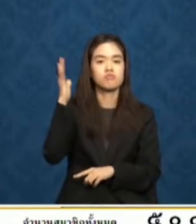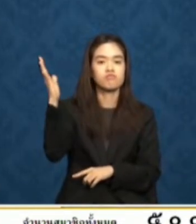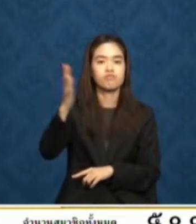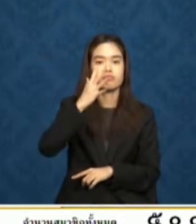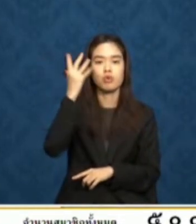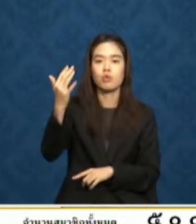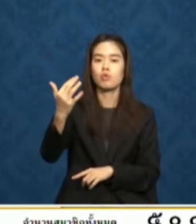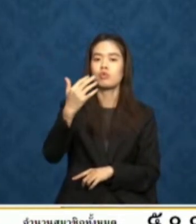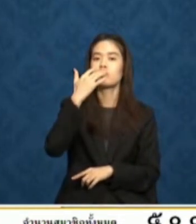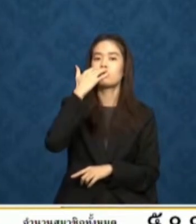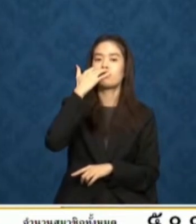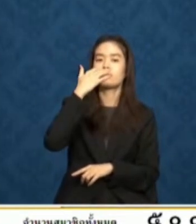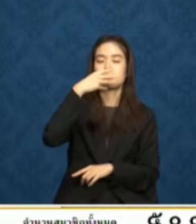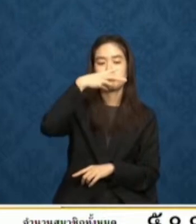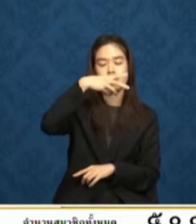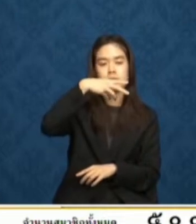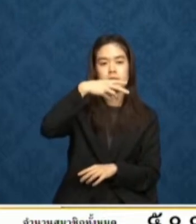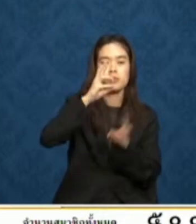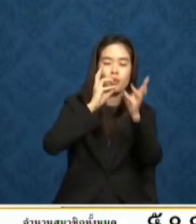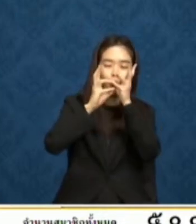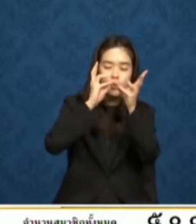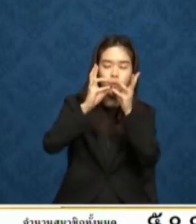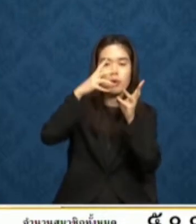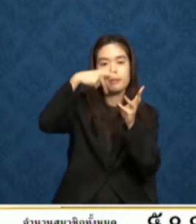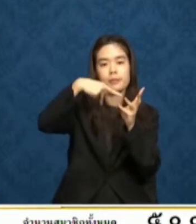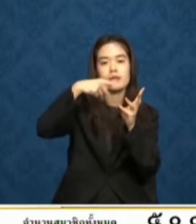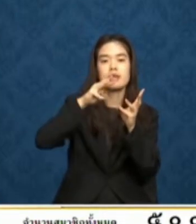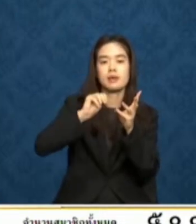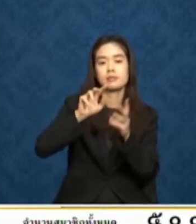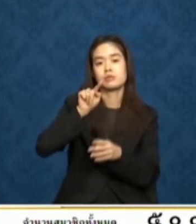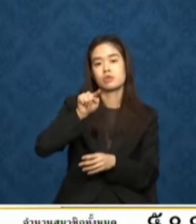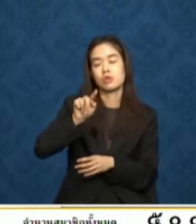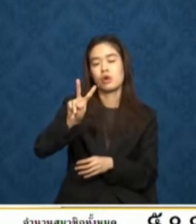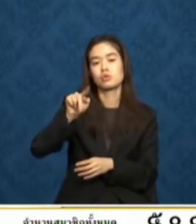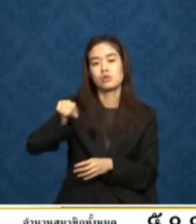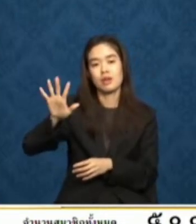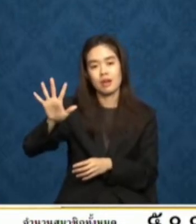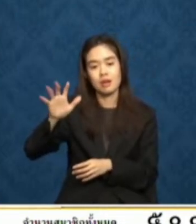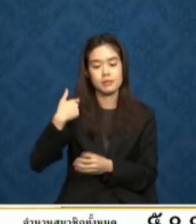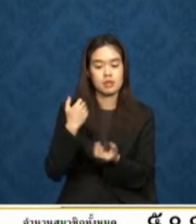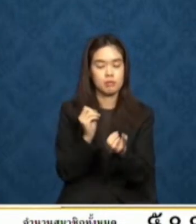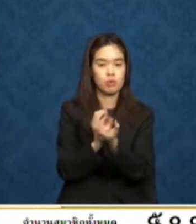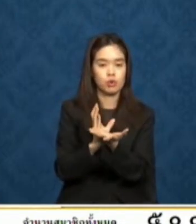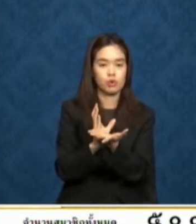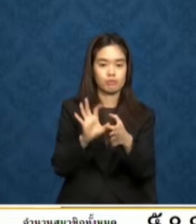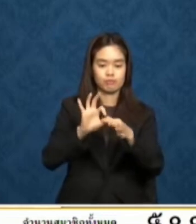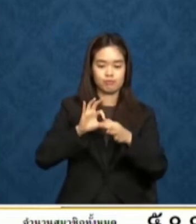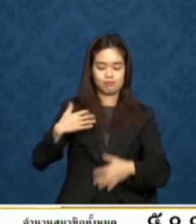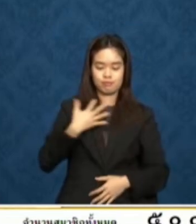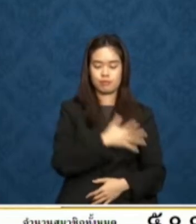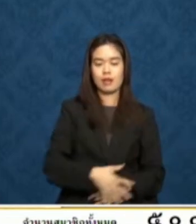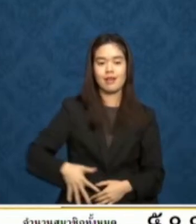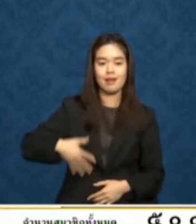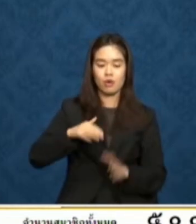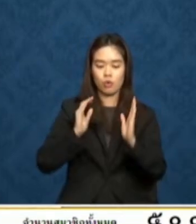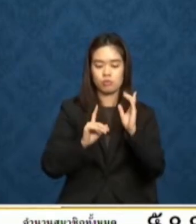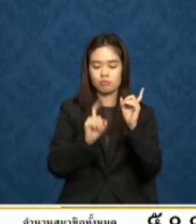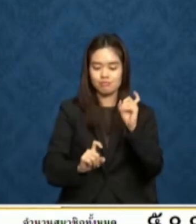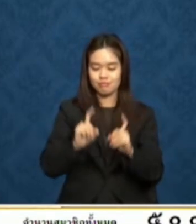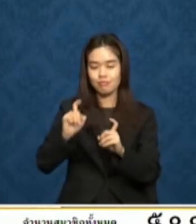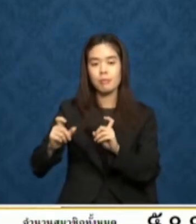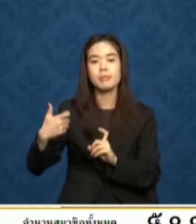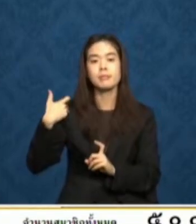ิทางอากาศ PM 2.5 ที่รนแงขึ้ครับมีผู้ได้รผลกวทบต่อสุขภาพและเสียชีวตจำนวนมาก